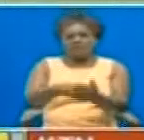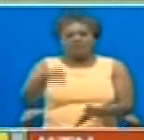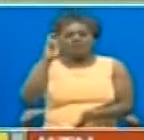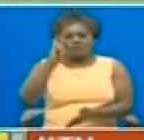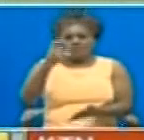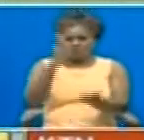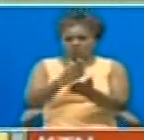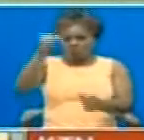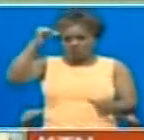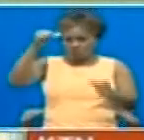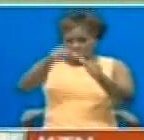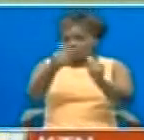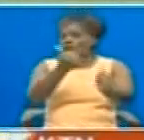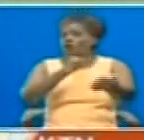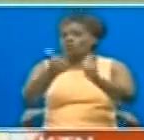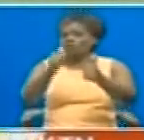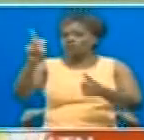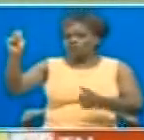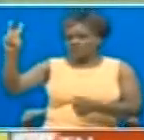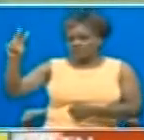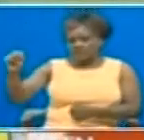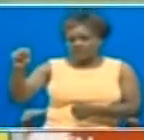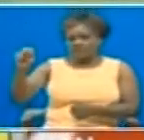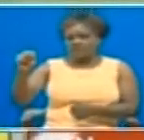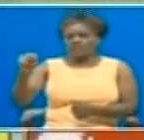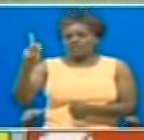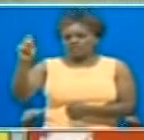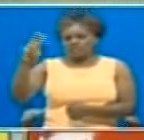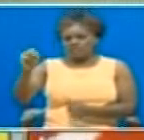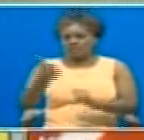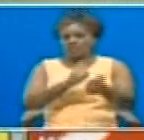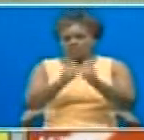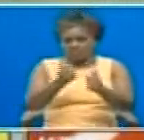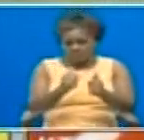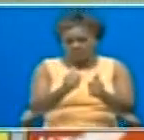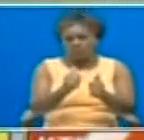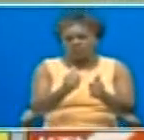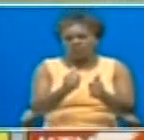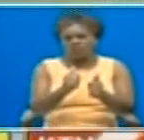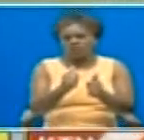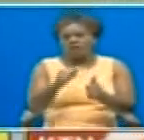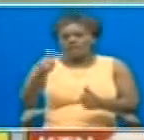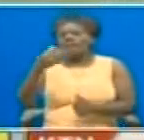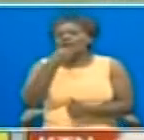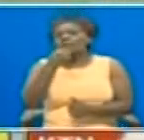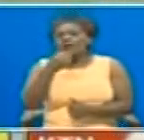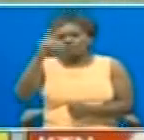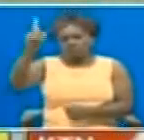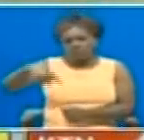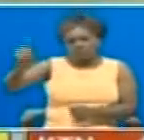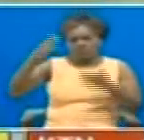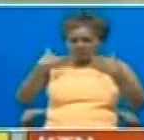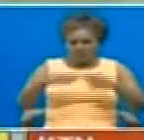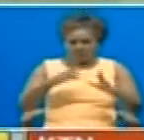Mtazamaji, bila shaka unakumbuka lile shindano la KTN la Burusha na KTN, na David Olubwayo Angoma ndiye mshindi